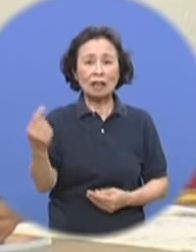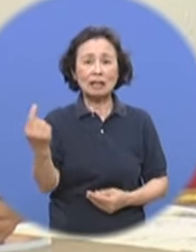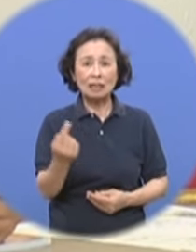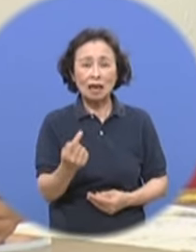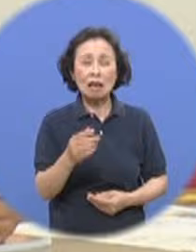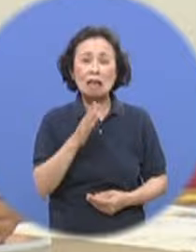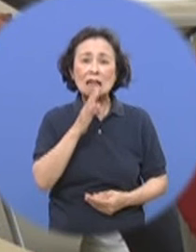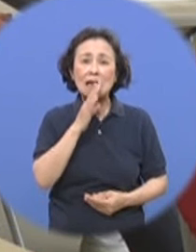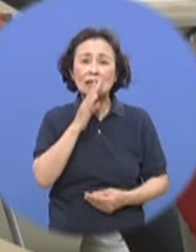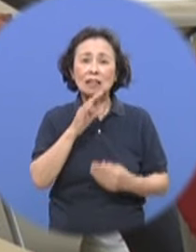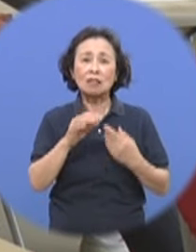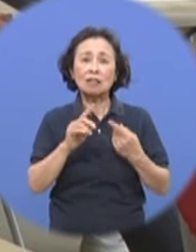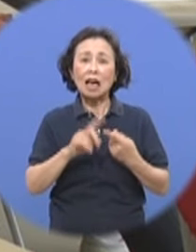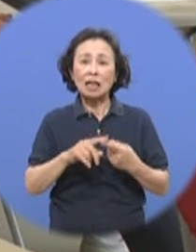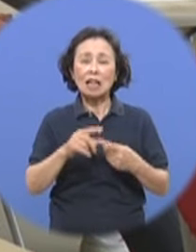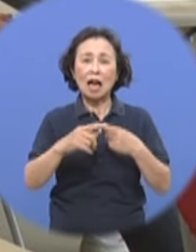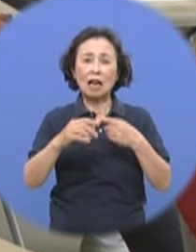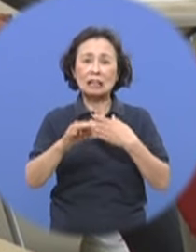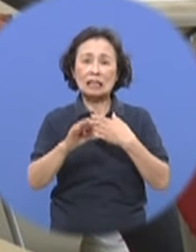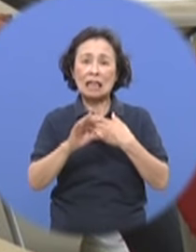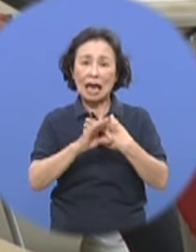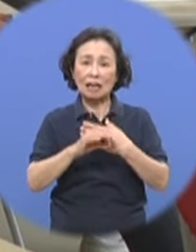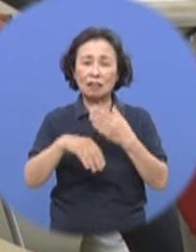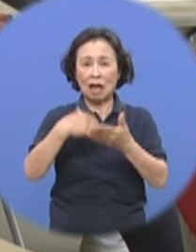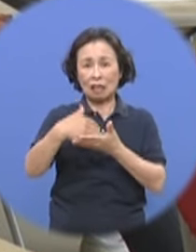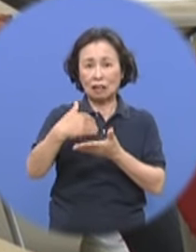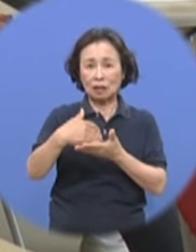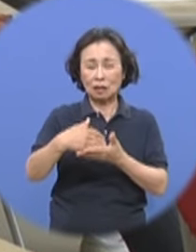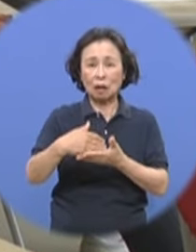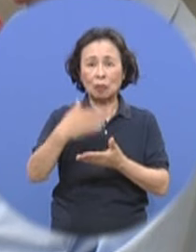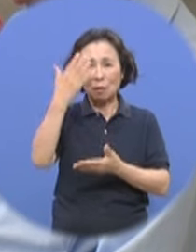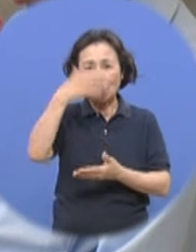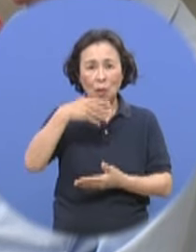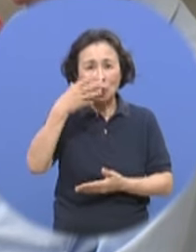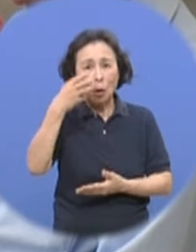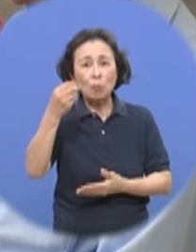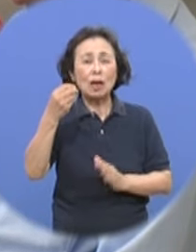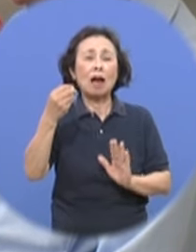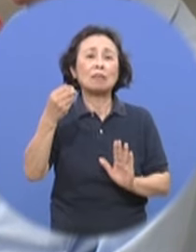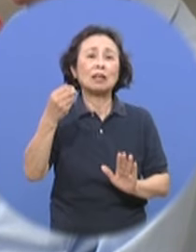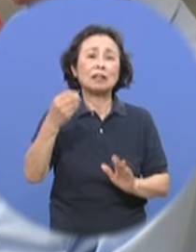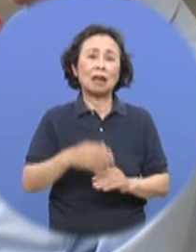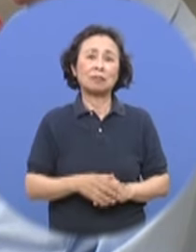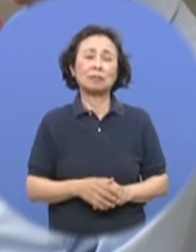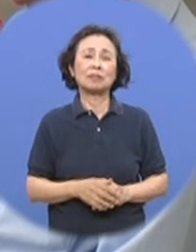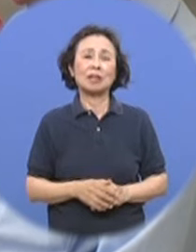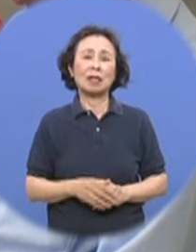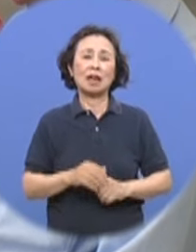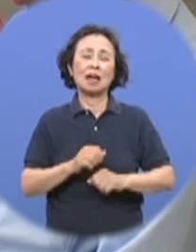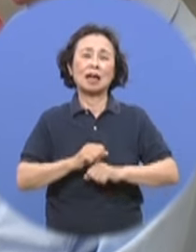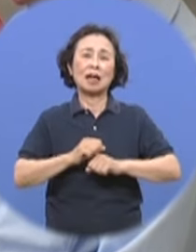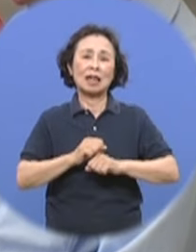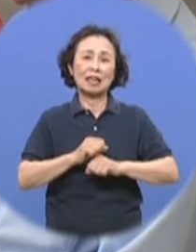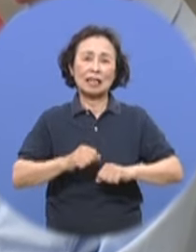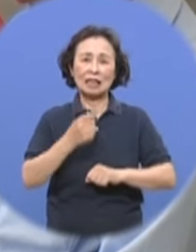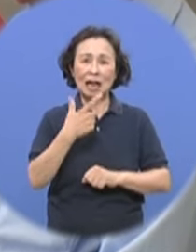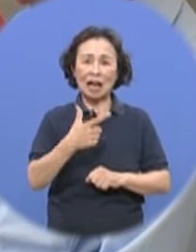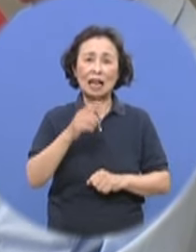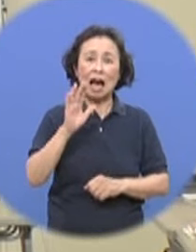味のあるお話をされて興味を持って授業を受けられているので、 受けがいがあるなと感じております